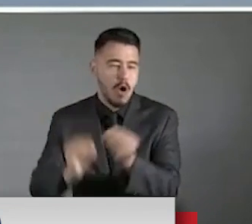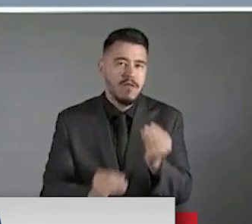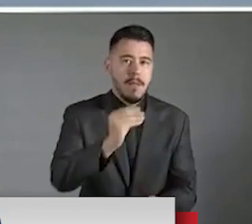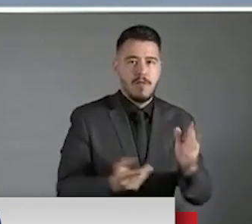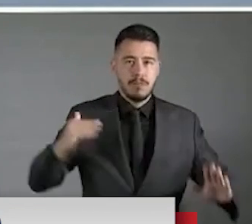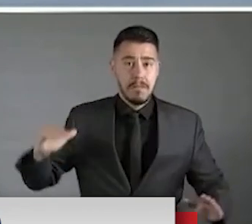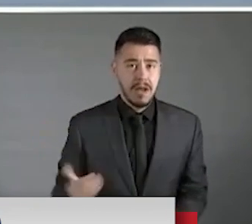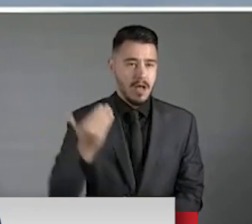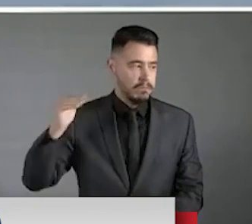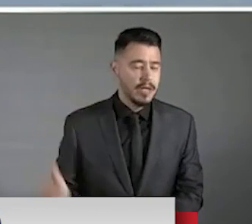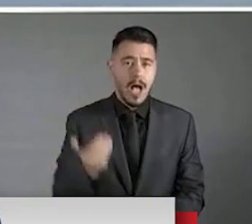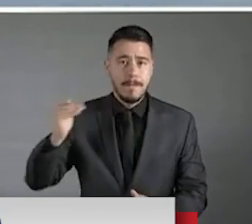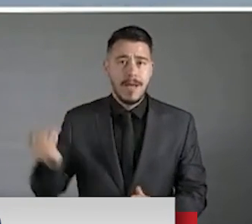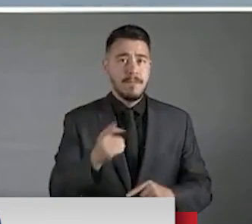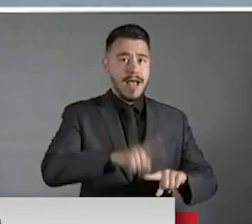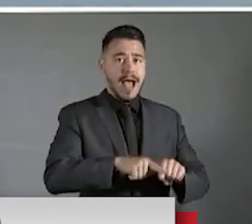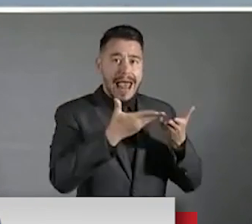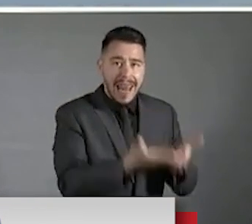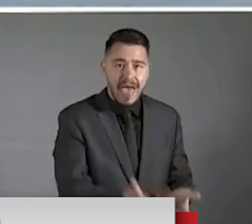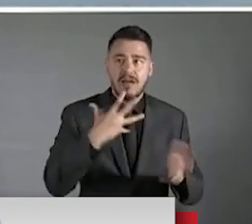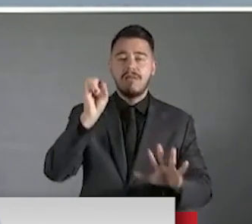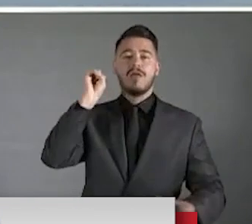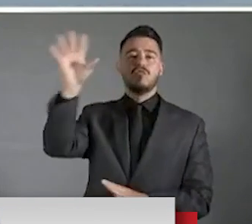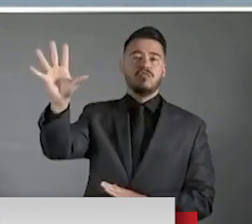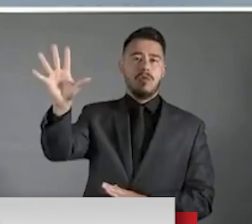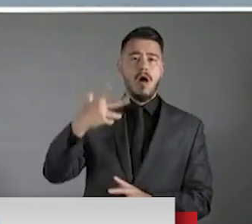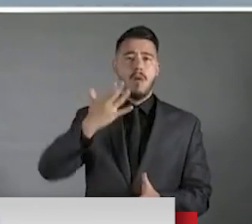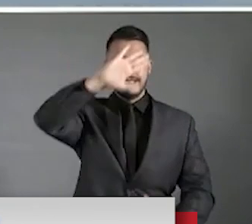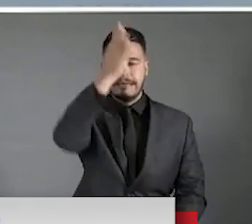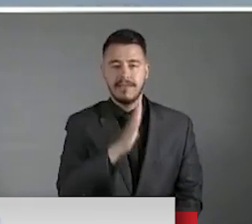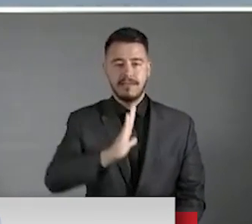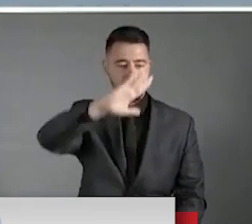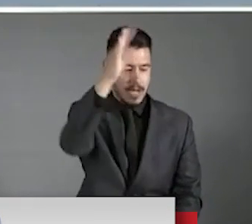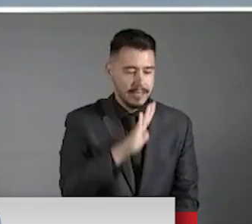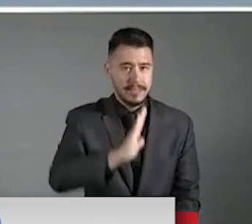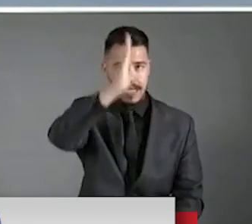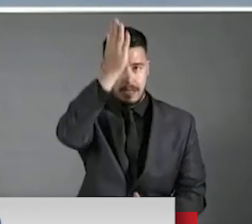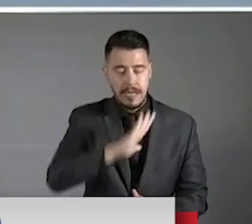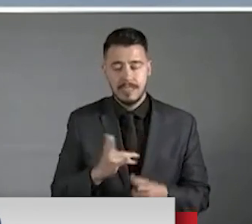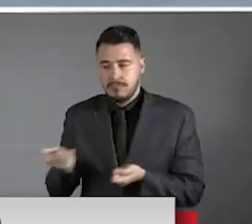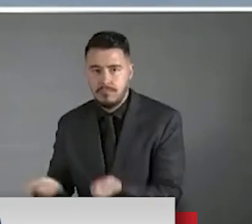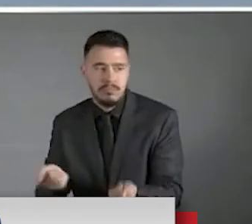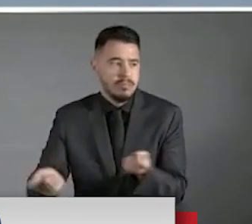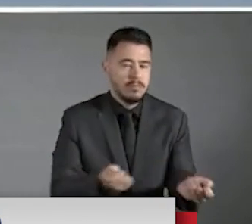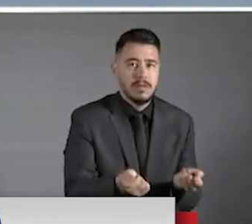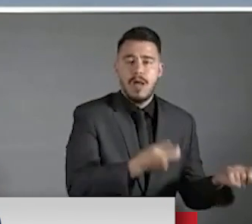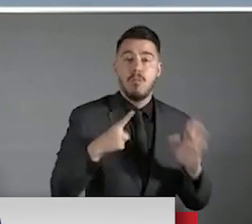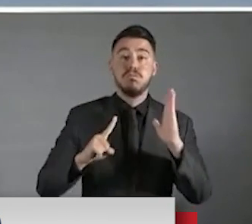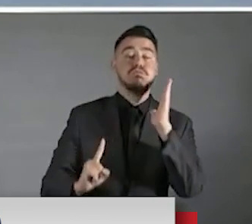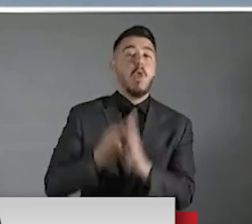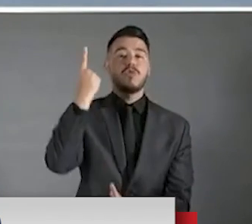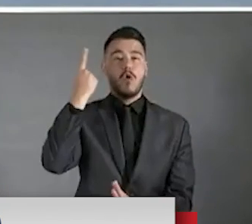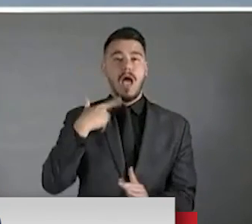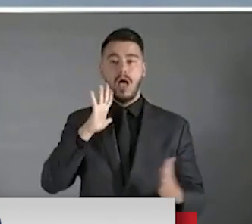να έχουν διαφορετικό πολιτικό εκτόπισμα, οι παλαιότεροι όμως γνωρίζουν ότι το ιστορικό στέλεχος της παρατάξεως έχει στην εκλογική του περιφέρεια αναλογικά